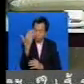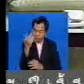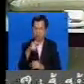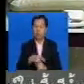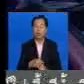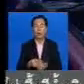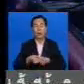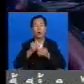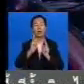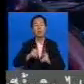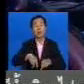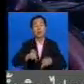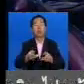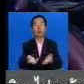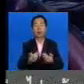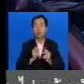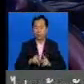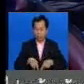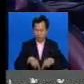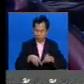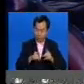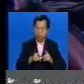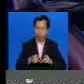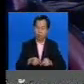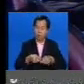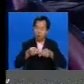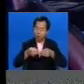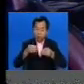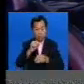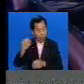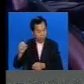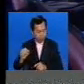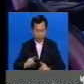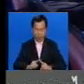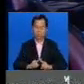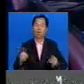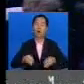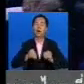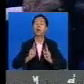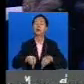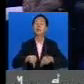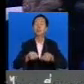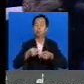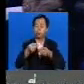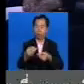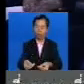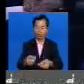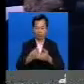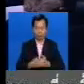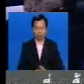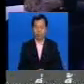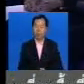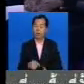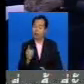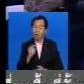นโดยไม่ได้มุ่งเพื่อประโยชน์ของรัฐบาลและนักการเมืองแต่ก็ต้องเป็นช่องทางให้รัฐใช้เป็นกระบอกเสียงเพื่อประชาสัมพันธ์การ